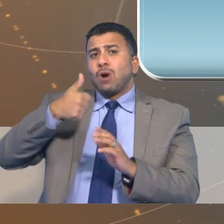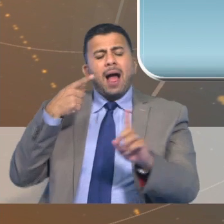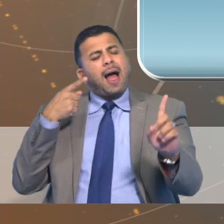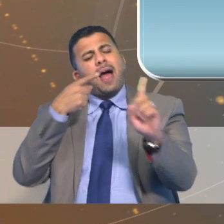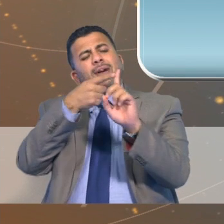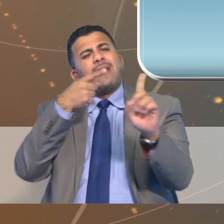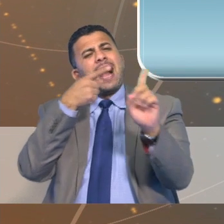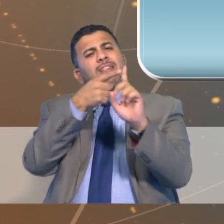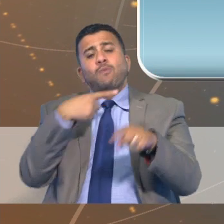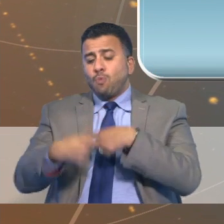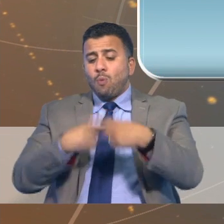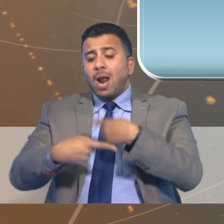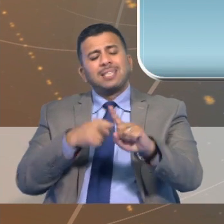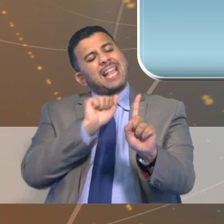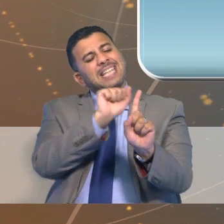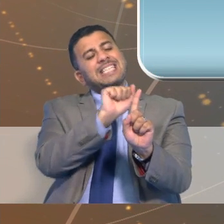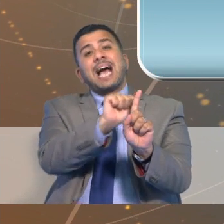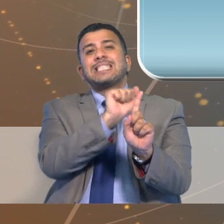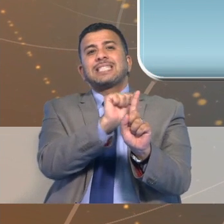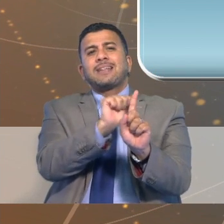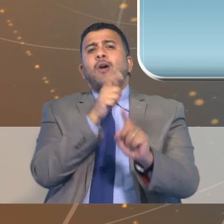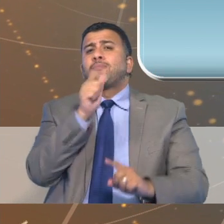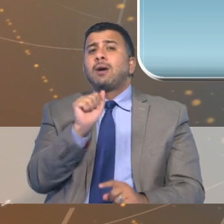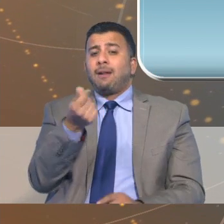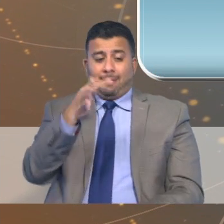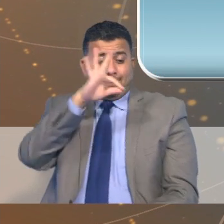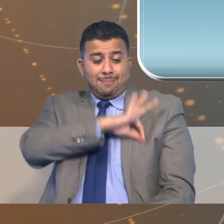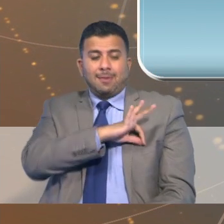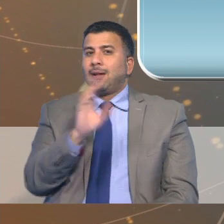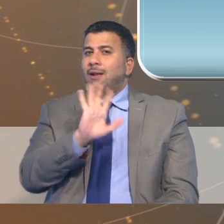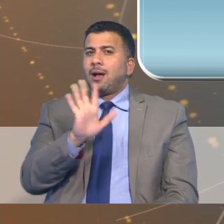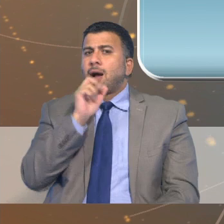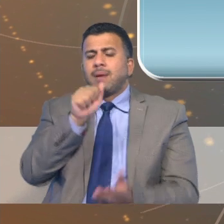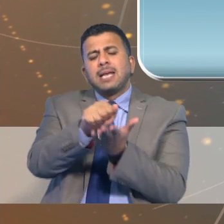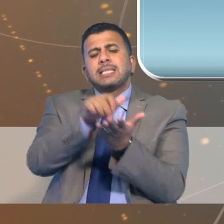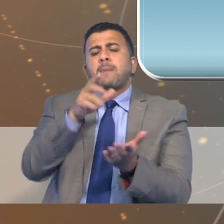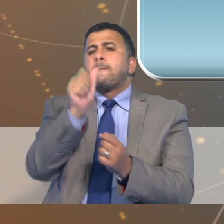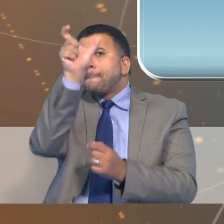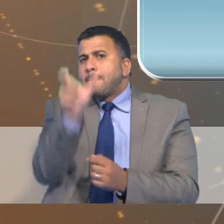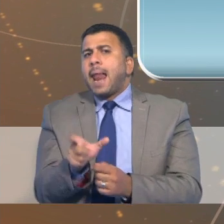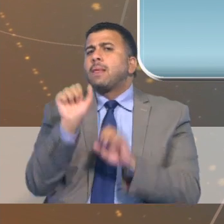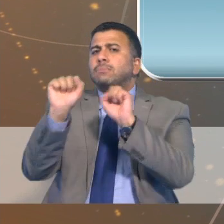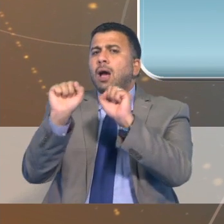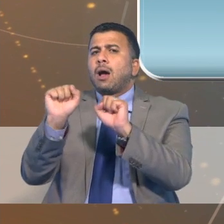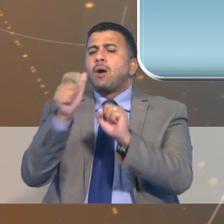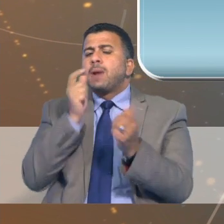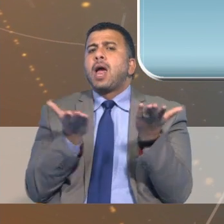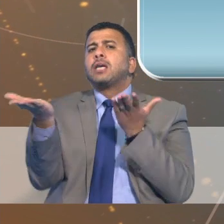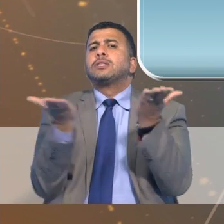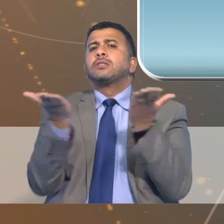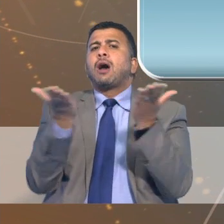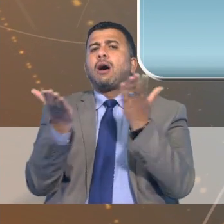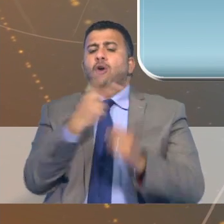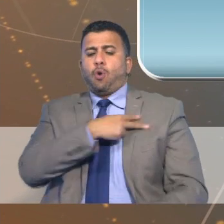أهدافها وممارسة اختصاصاتها، وتعد غير ربحية ويكون لها الاستقلال المالي والإداري وتعود